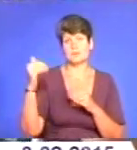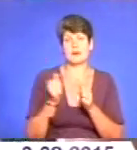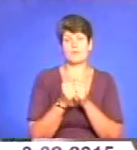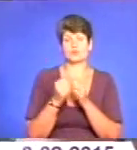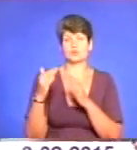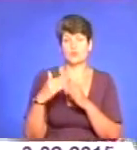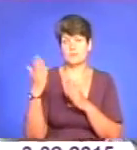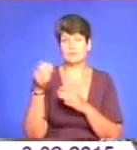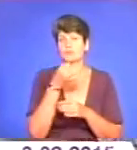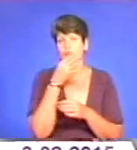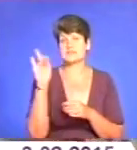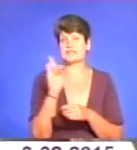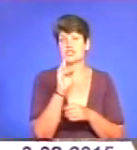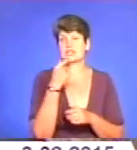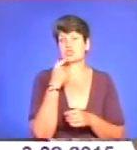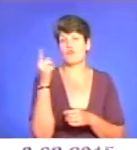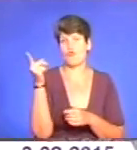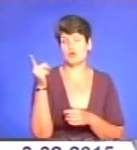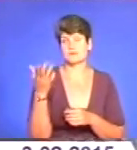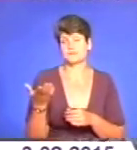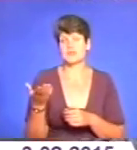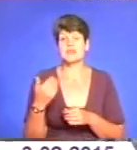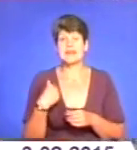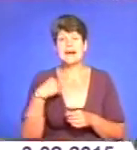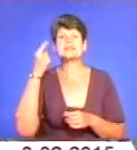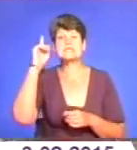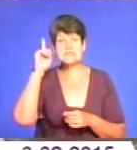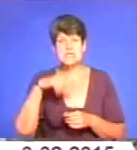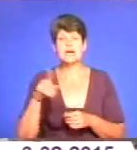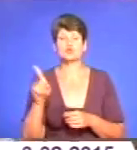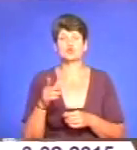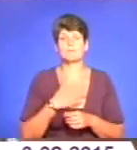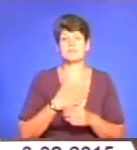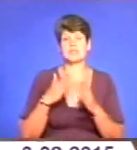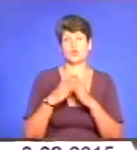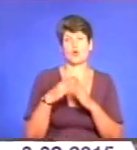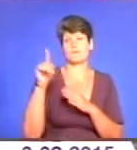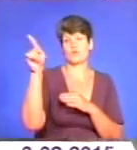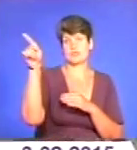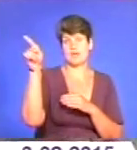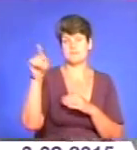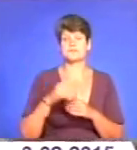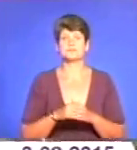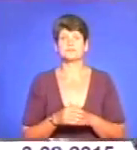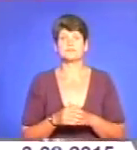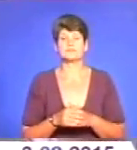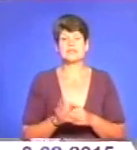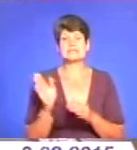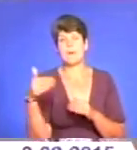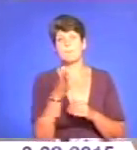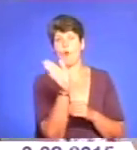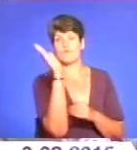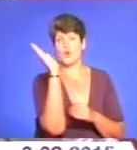оці качелі червоні на сині. Я знаю, що мій дом там був, за